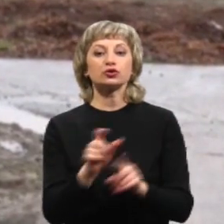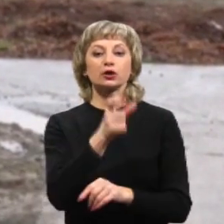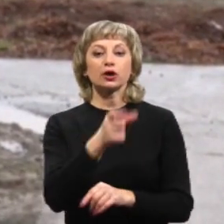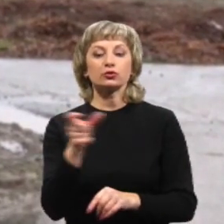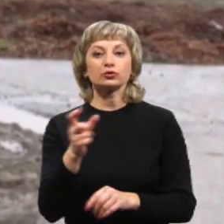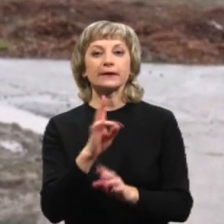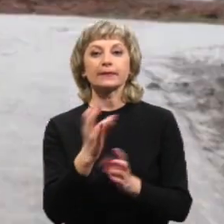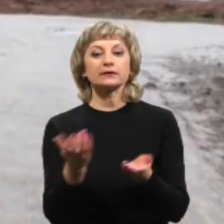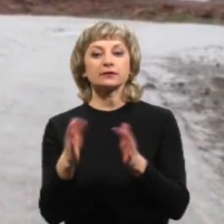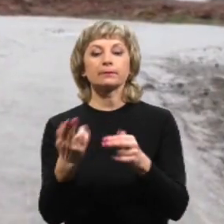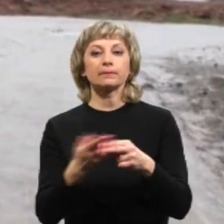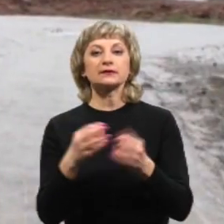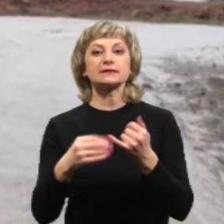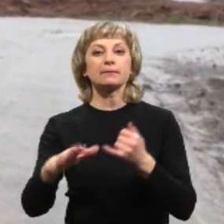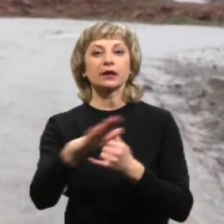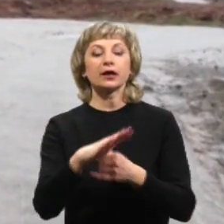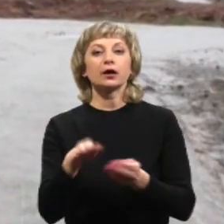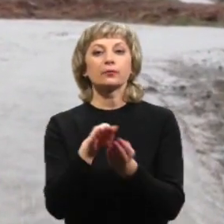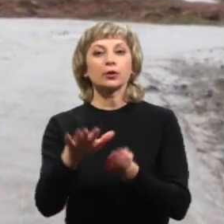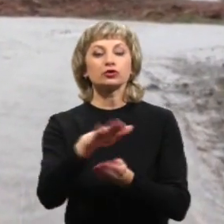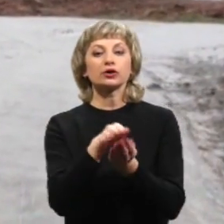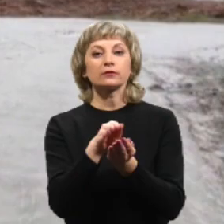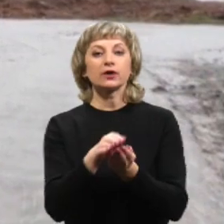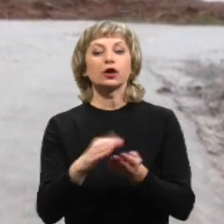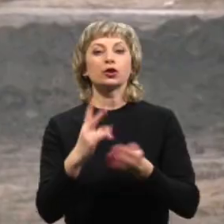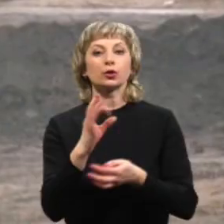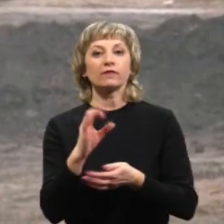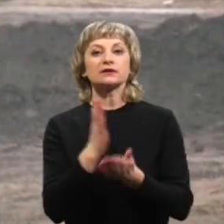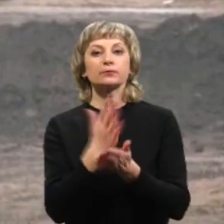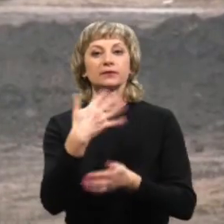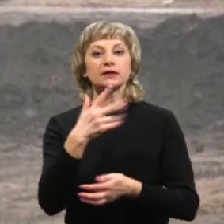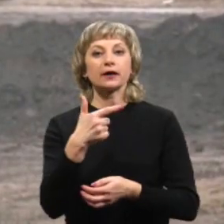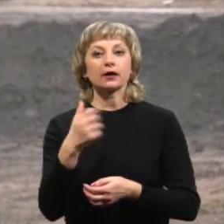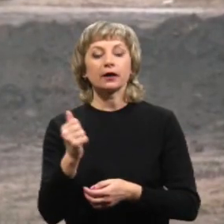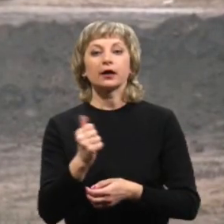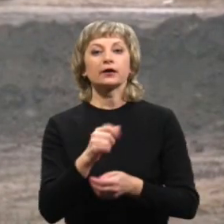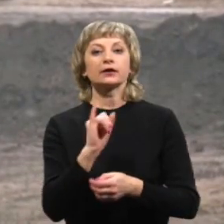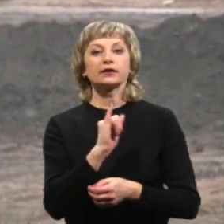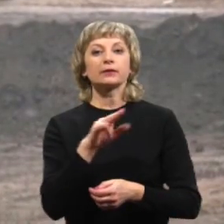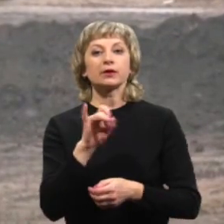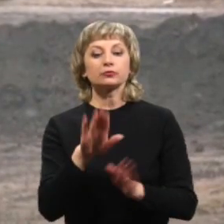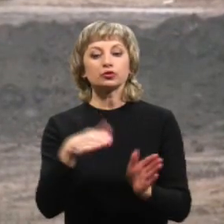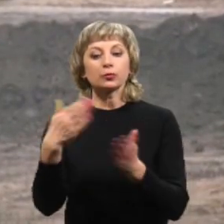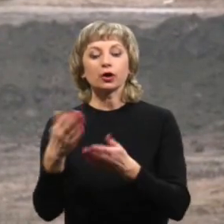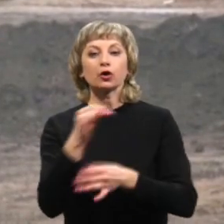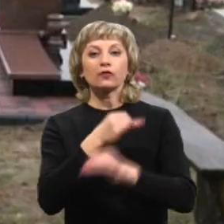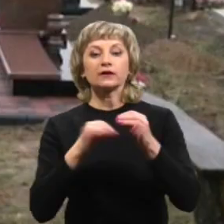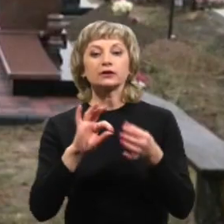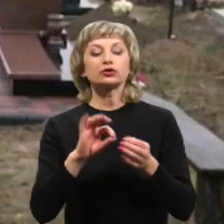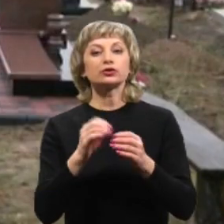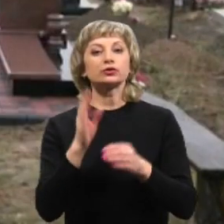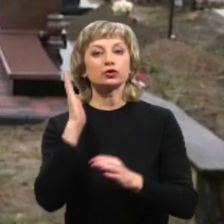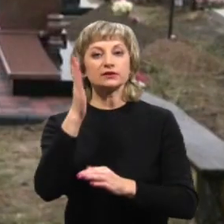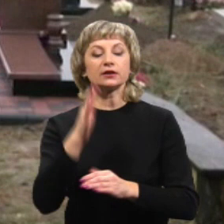не залишаться без землі. Загалом площа кладовища Нове становить 50 гектарів. Депутатка Рівнеради Ірина Пилипчук пропонує обговорити доцільність його